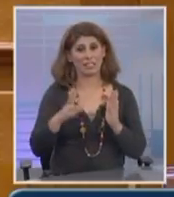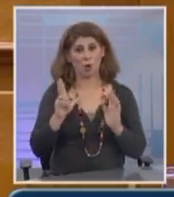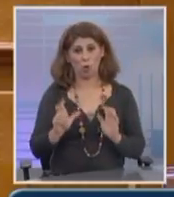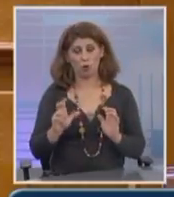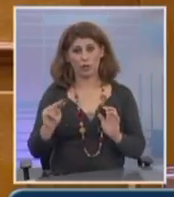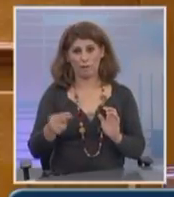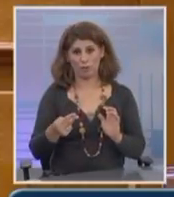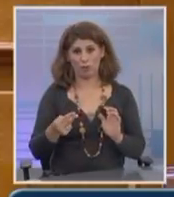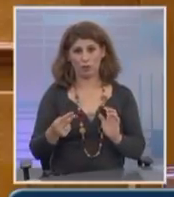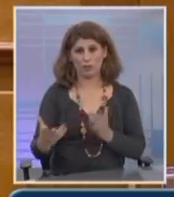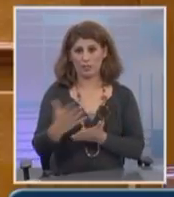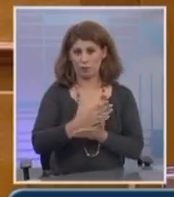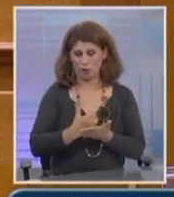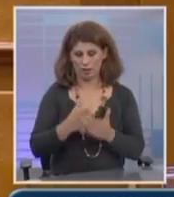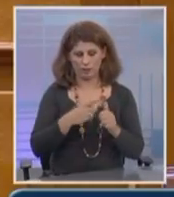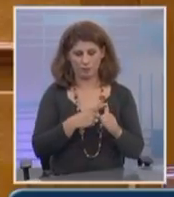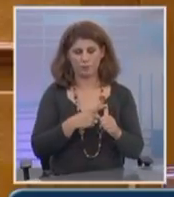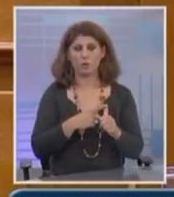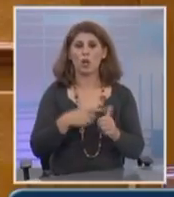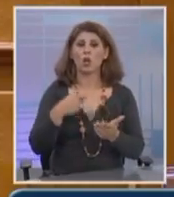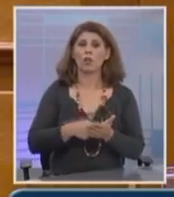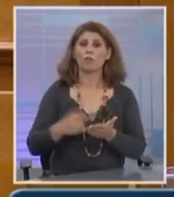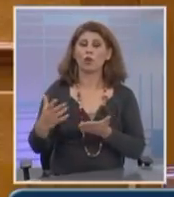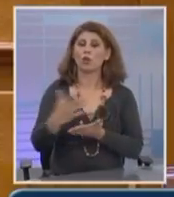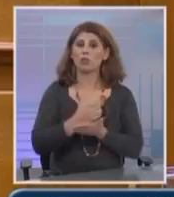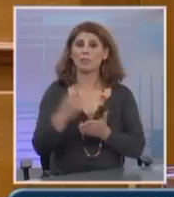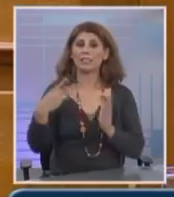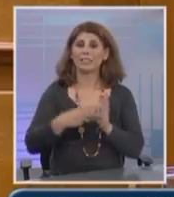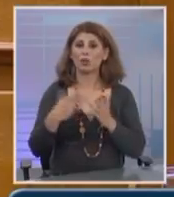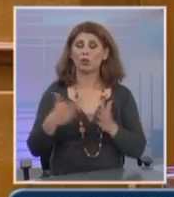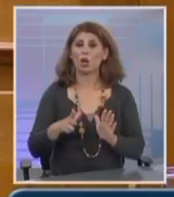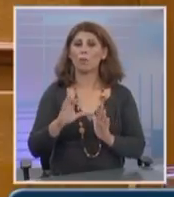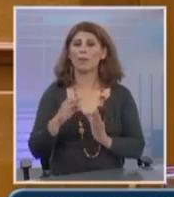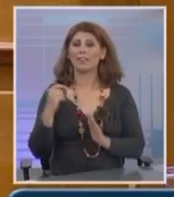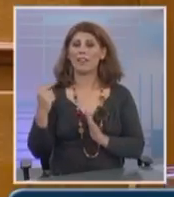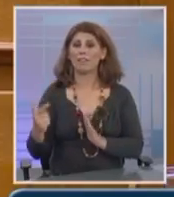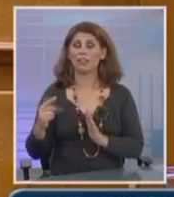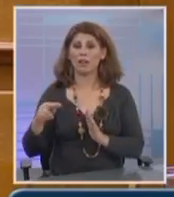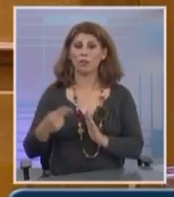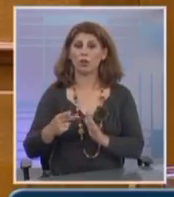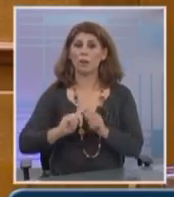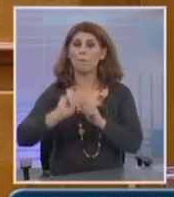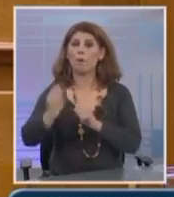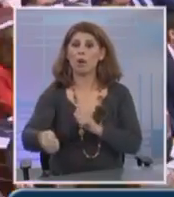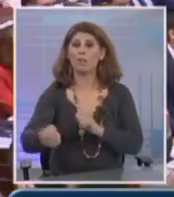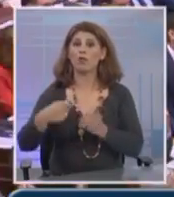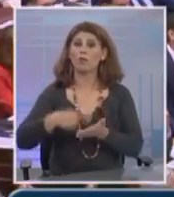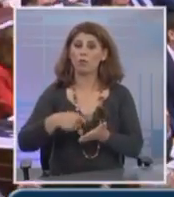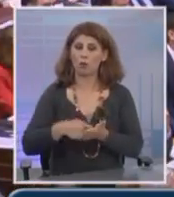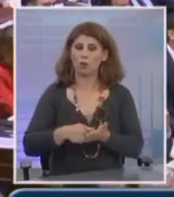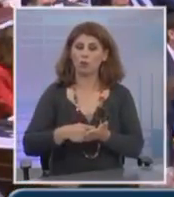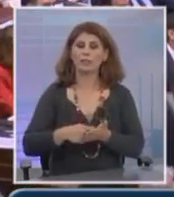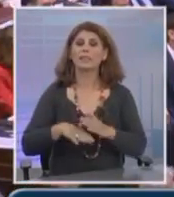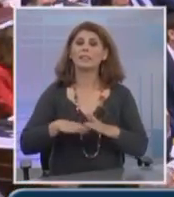6.480 ευρώ σε εισφορές. Φόρο εισοδήματος 3.857 ευρώ και άλλα τόσα σε προκαταβολή φόρου.